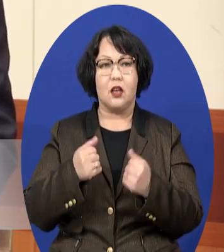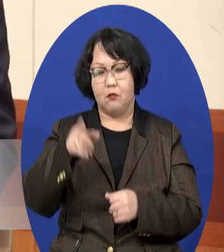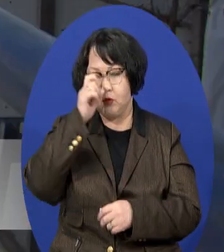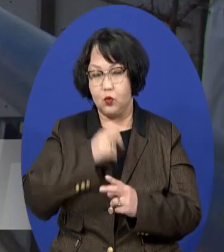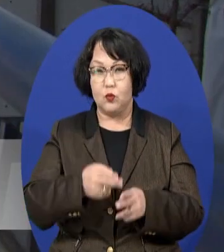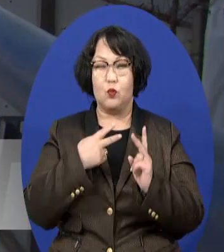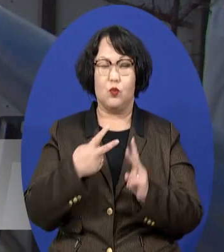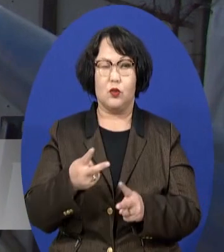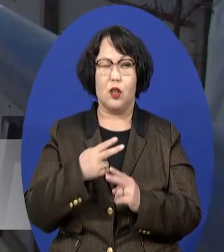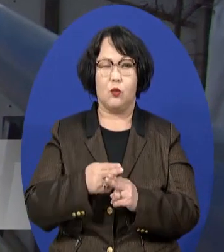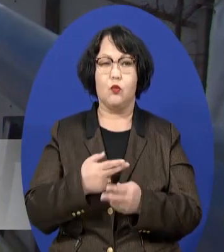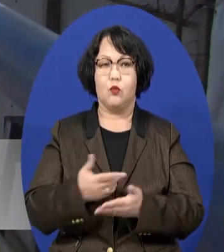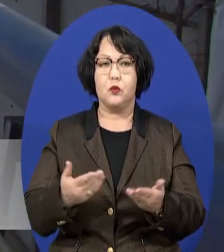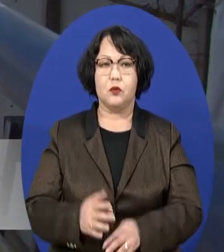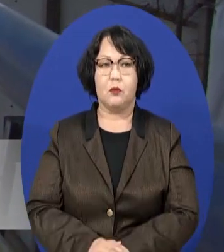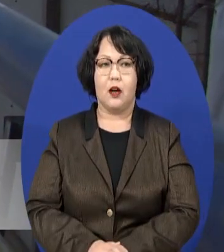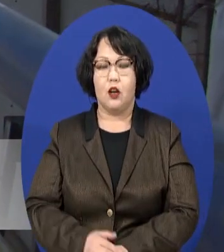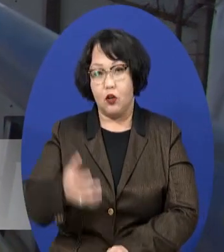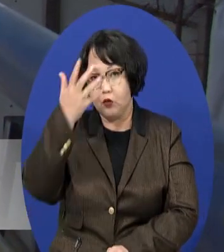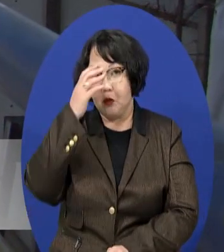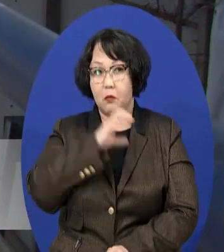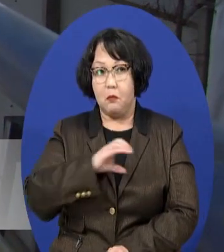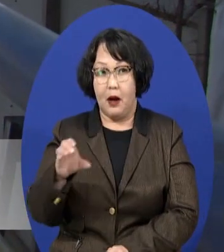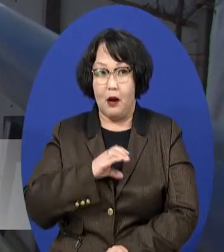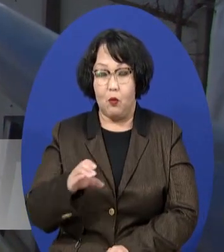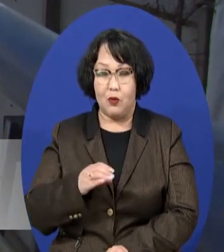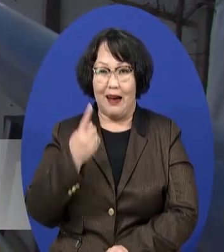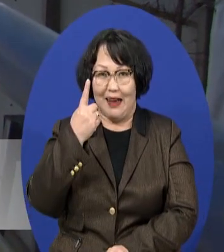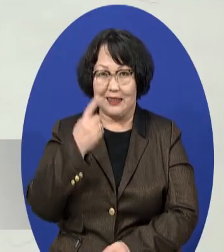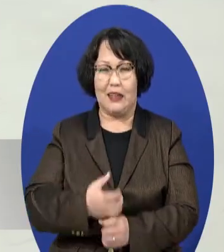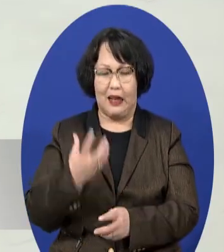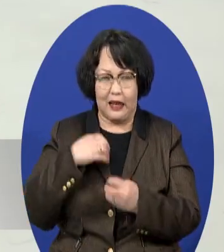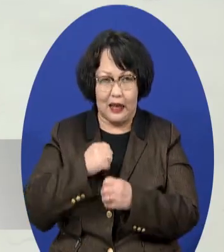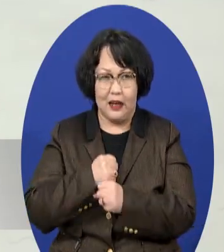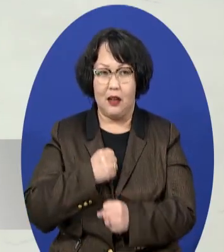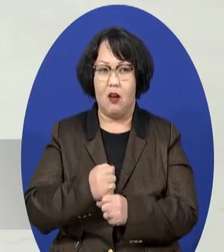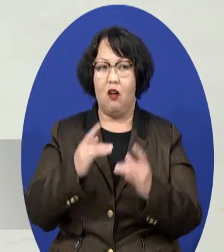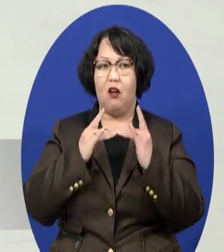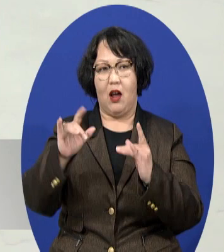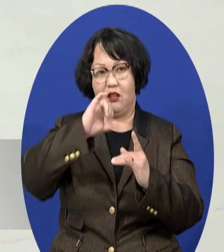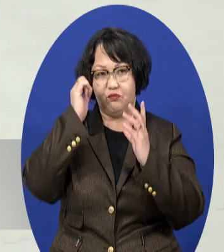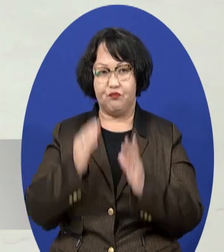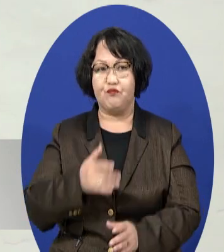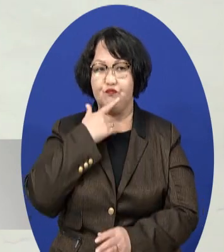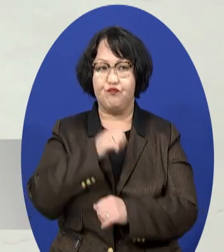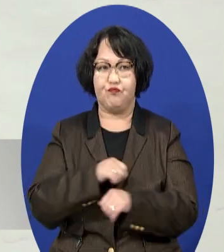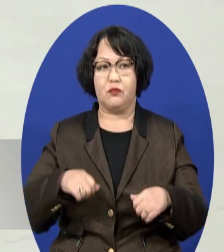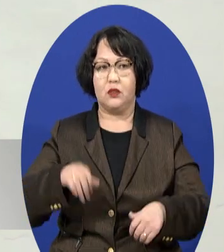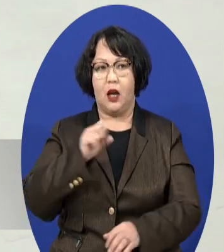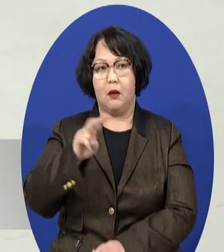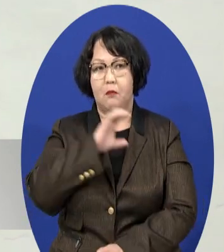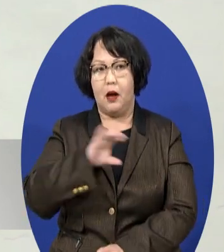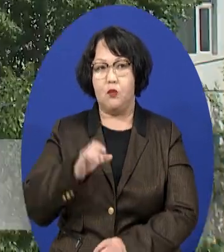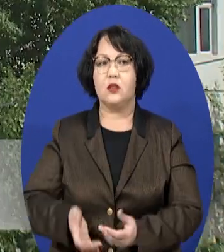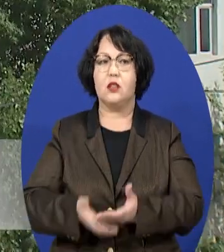үйлчлэгийг хүргэж байна. Төрийн байгууллагууд дангаараа нөөцөө шавхаад орны асуудлыг шийдэхэд бэрхшээлтэй. Тиймээс иргэд аж ахуйн нэгжүүдийн